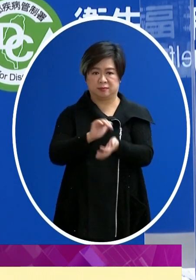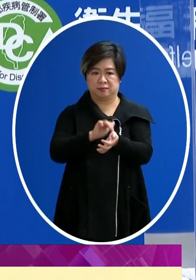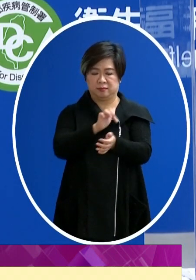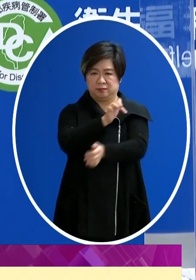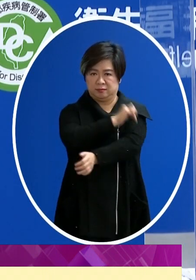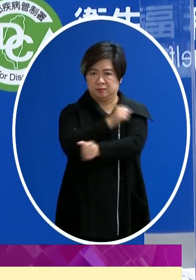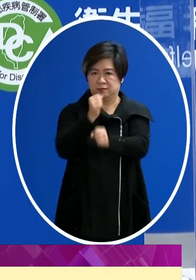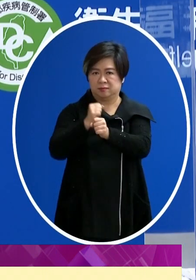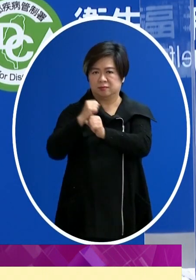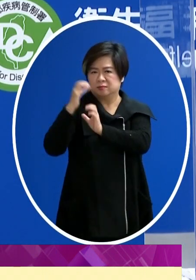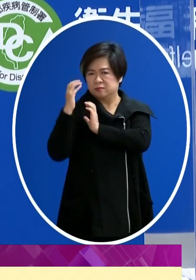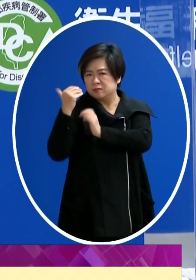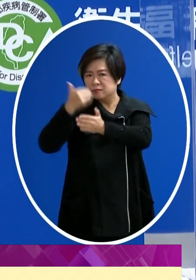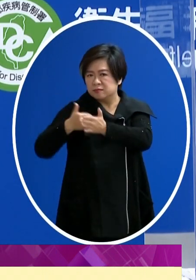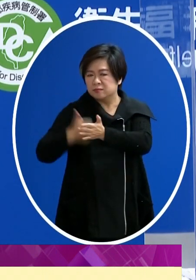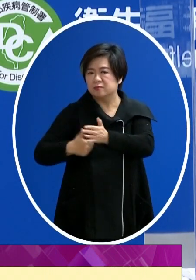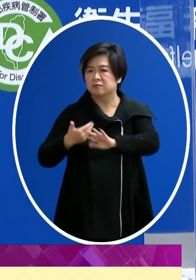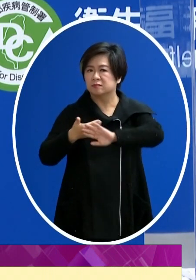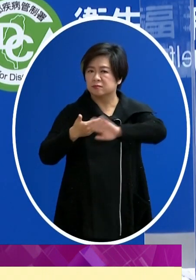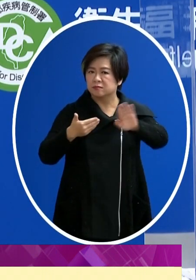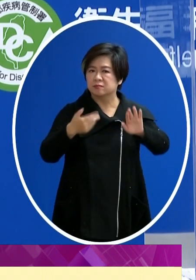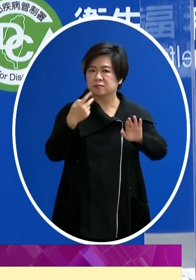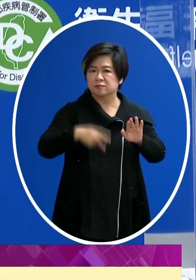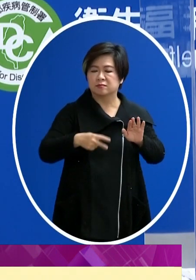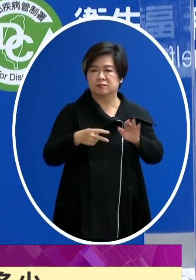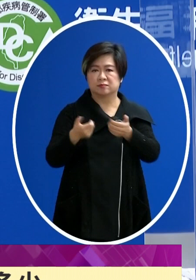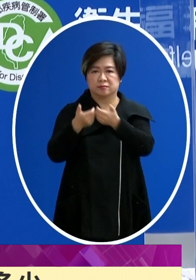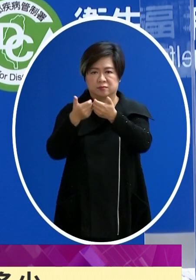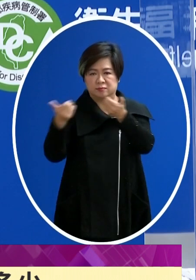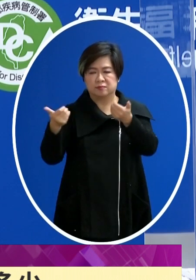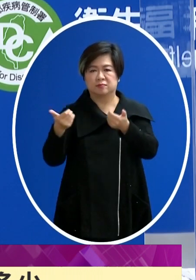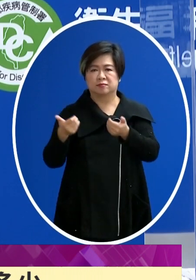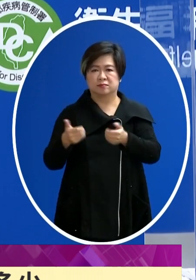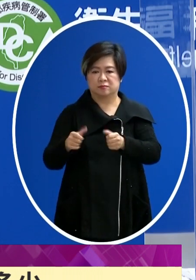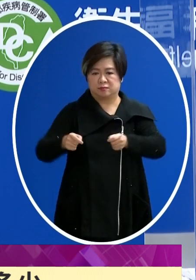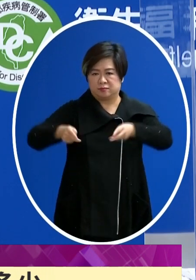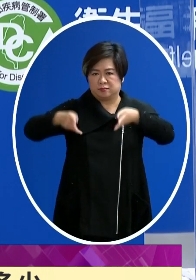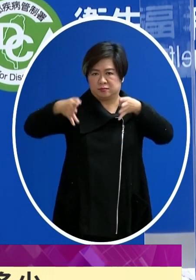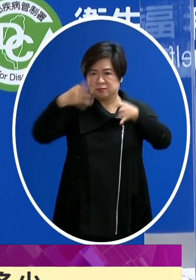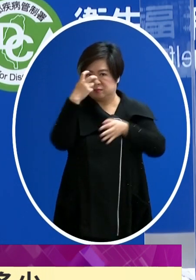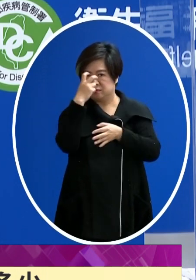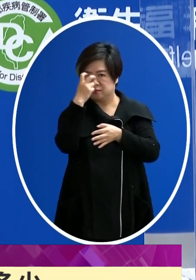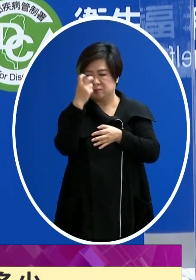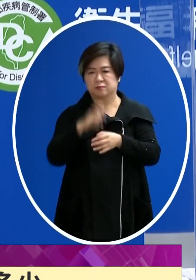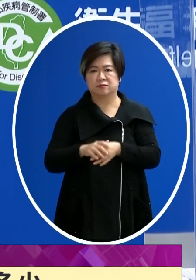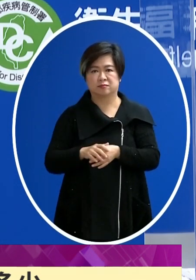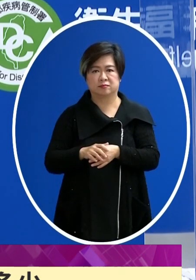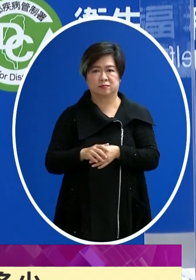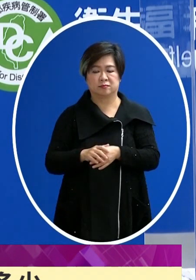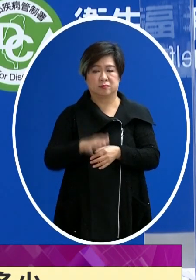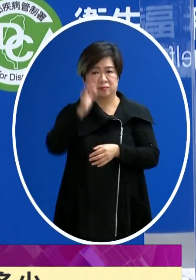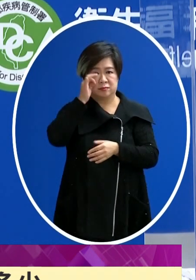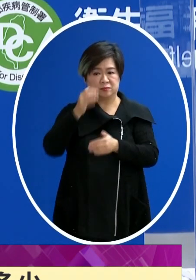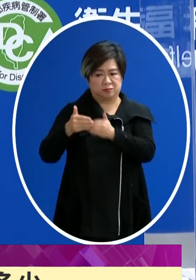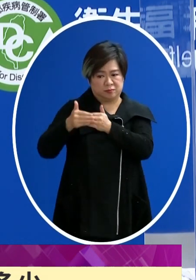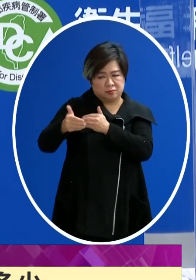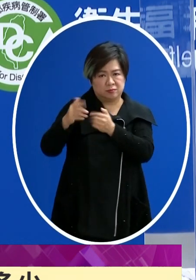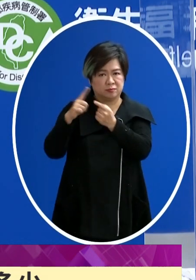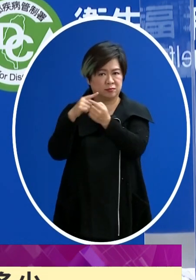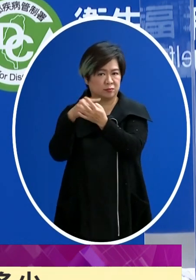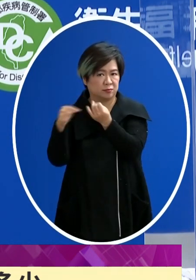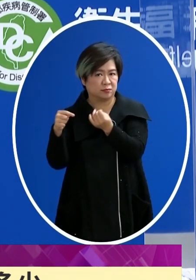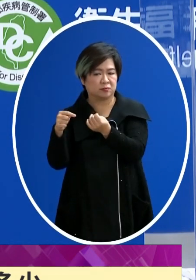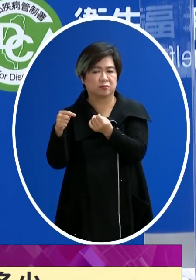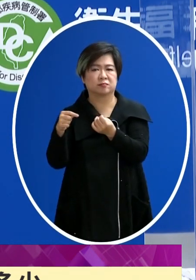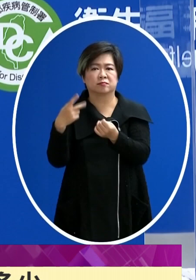负担。那其余的我们现在先分层管制。好，那然后看我们隔离掉的有多少人哈，那医院剩下